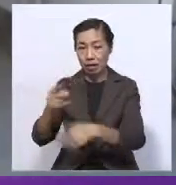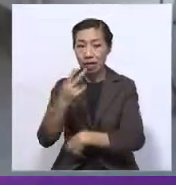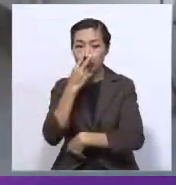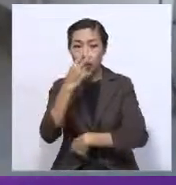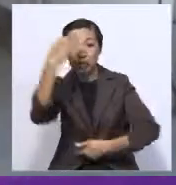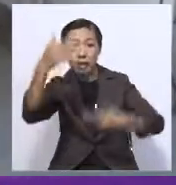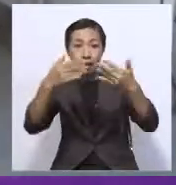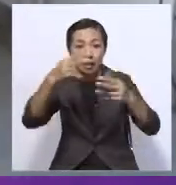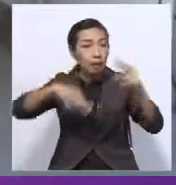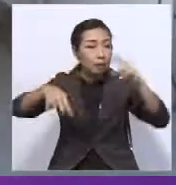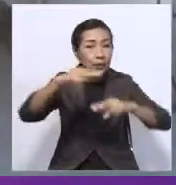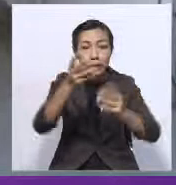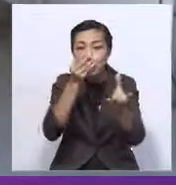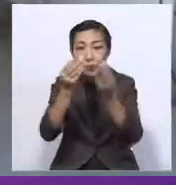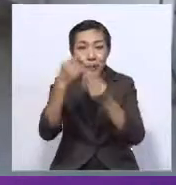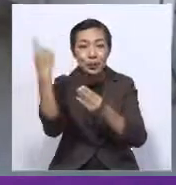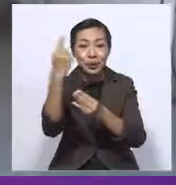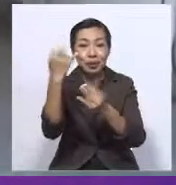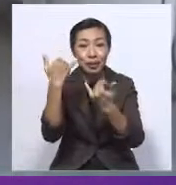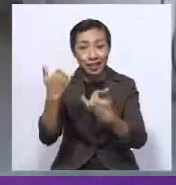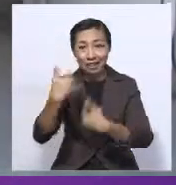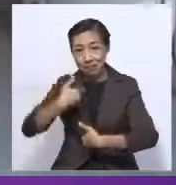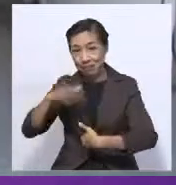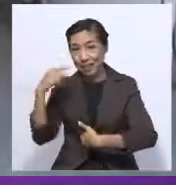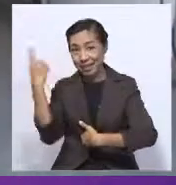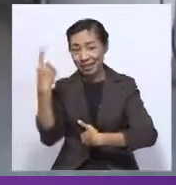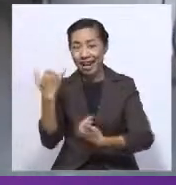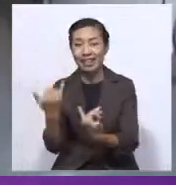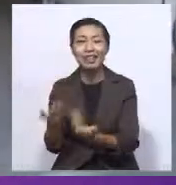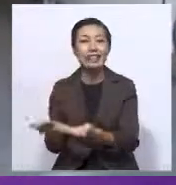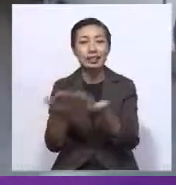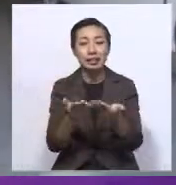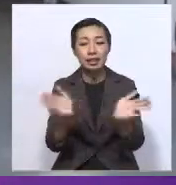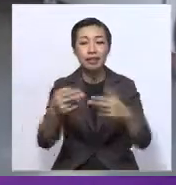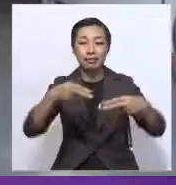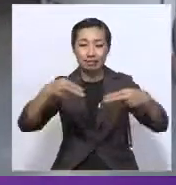ไปเที่ยวชมภายในงานกันนะคะตอนนี้ต้องขอตัวไปเที่ยวก่อนค่ะช่วงนี้กลับไปทางสถานีค่ะ